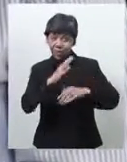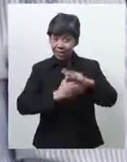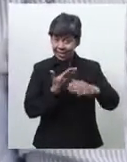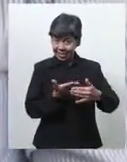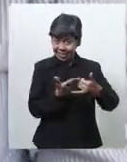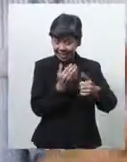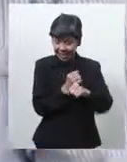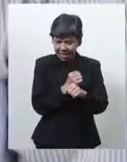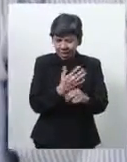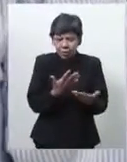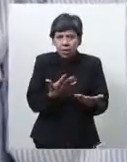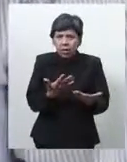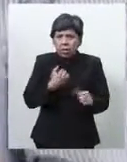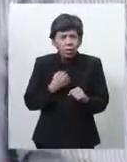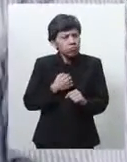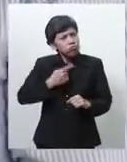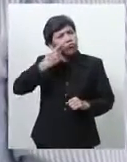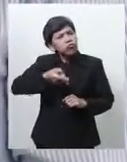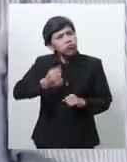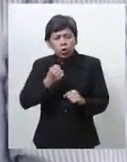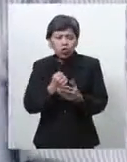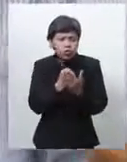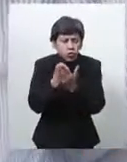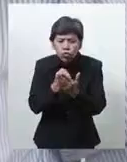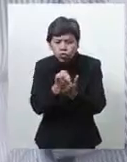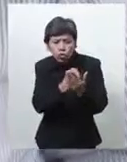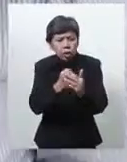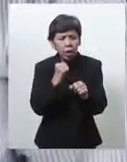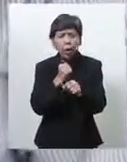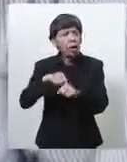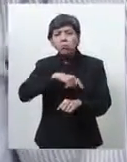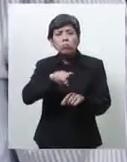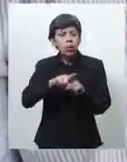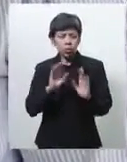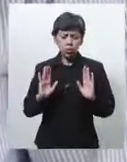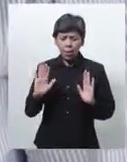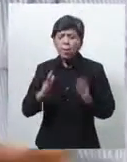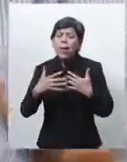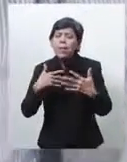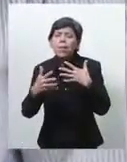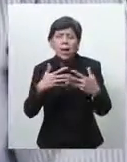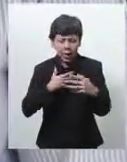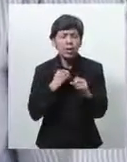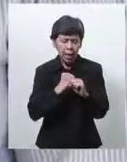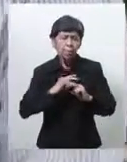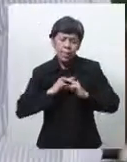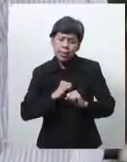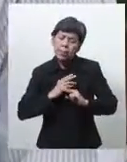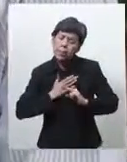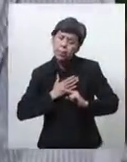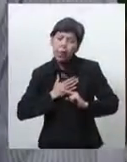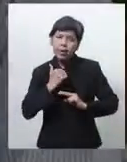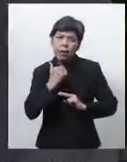คนที่ไม่ยอมที่จะเป็นภาระต่อสังคมหรือแม้กระทั่งในที่ทำงานเนี่ยก็จะไม่ยอมเป็นภาระจะพยายามทำทุกๆอย่